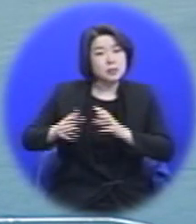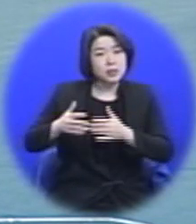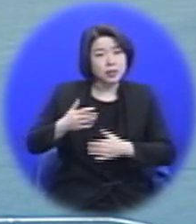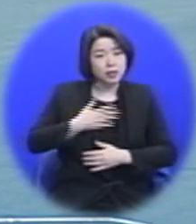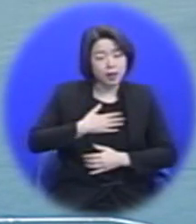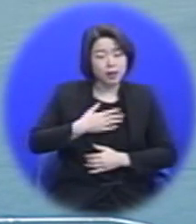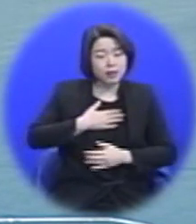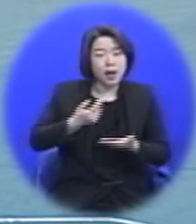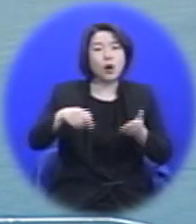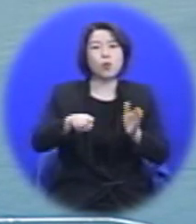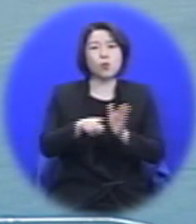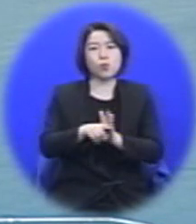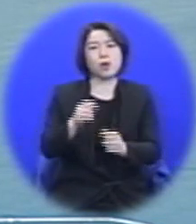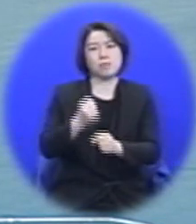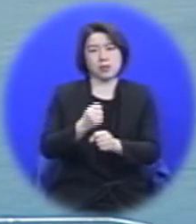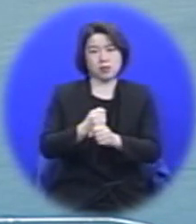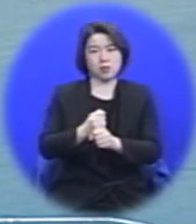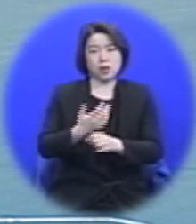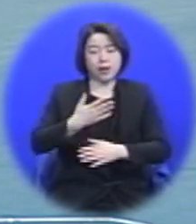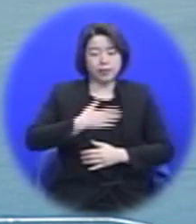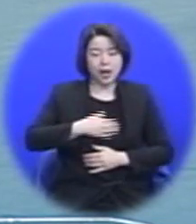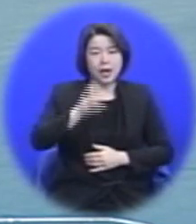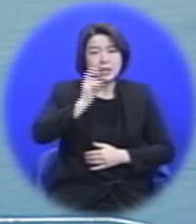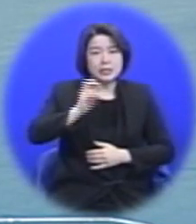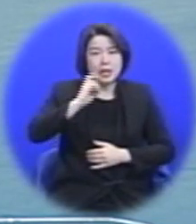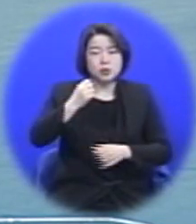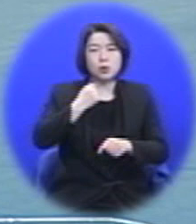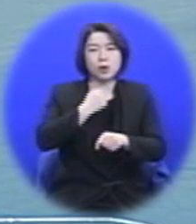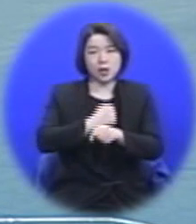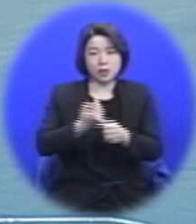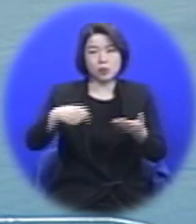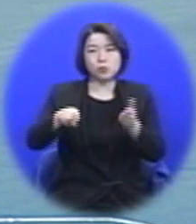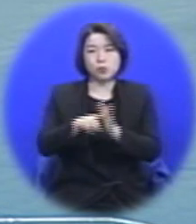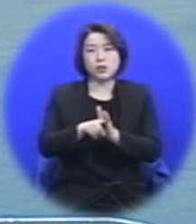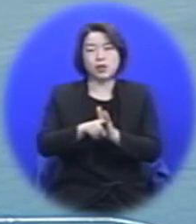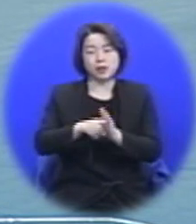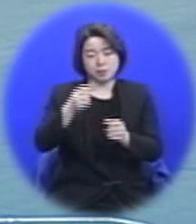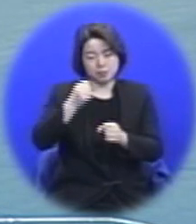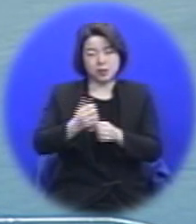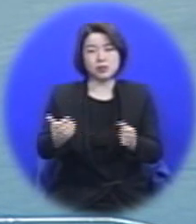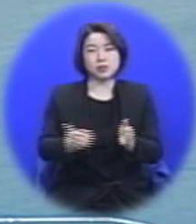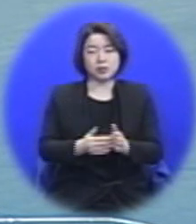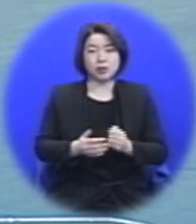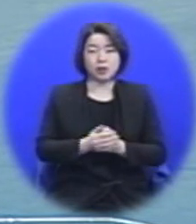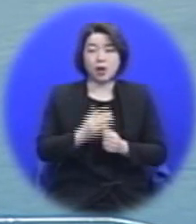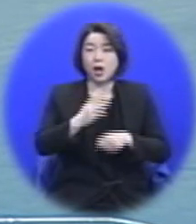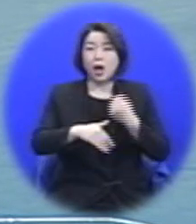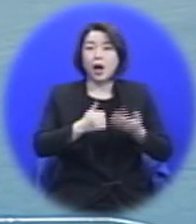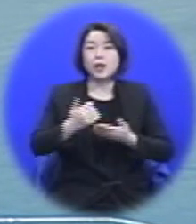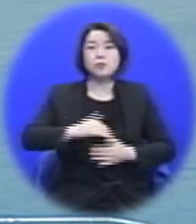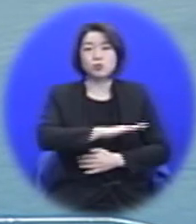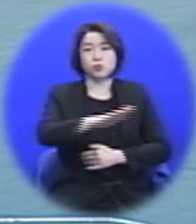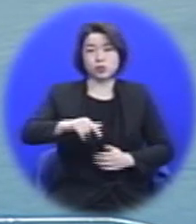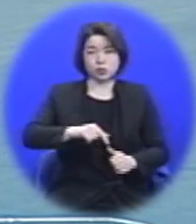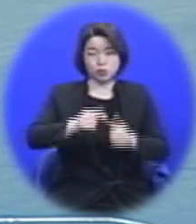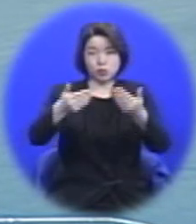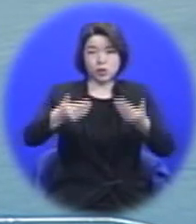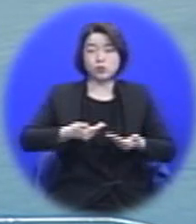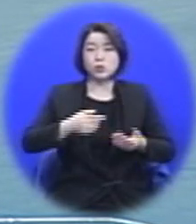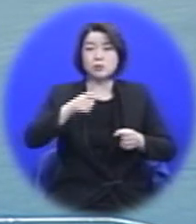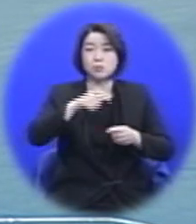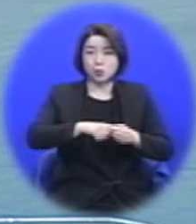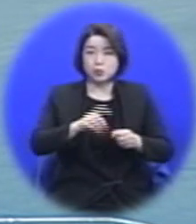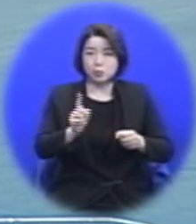지었나니 나를 찬송하게 하려 함이니라. 하나님께서 우리를 구원해 주신 이유는